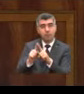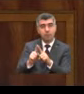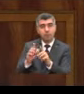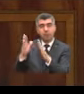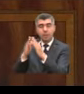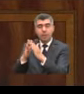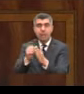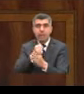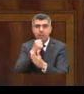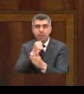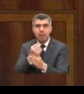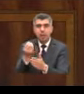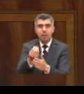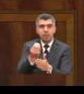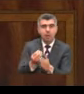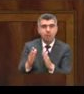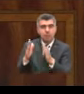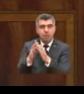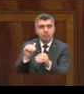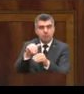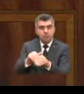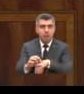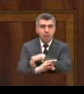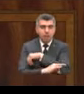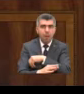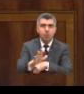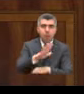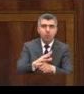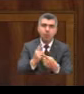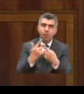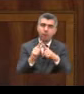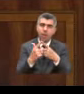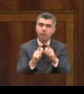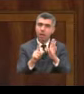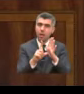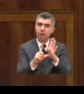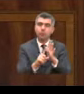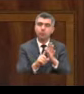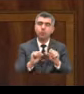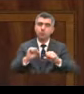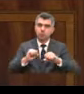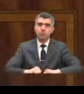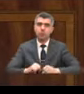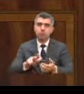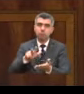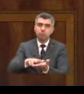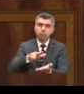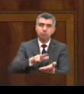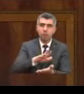الاجتماعية، القانون المتعلق بالعمال المنزليين وغيرها من القوانين التي أصبحت مكتسبات